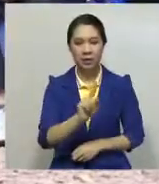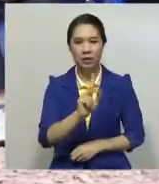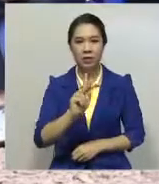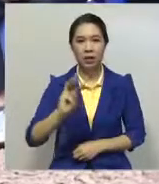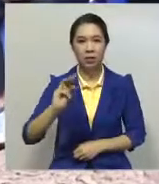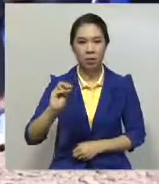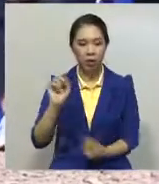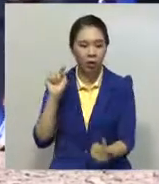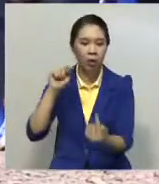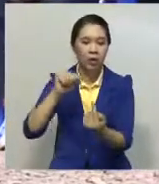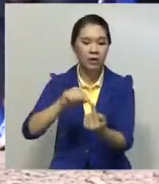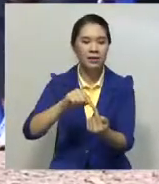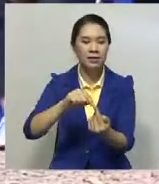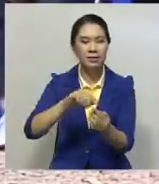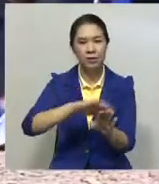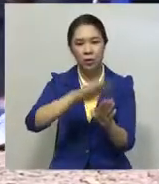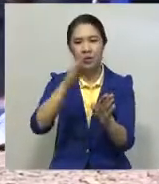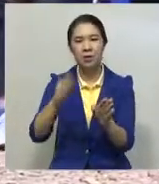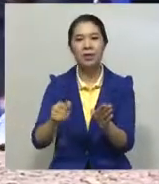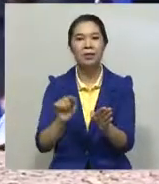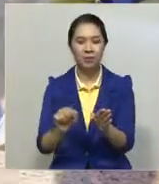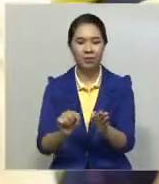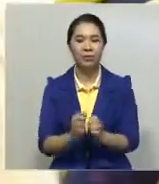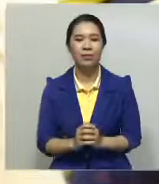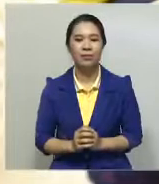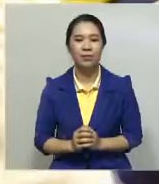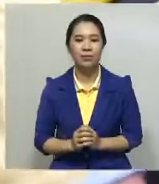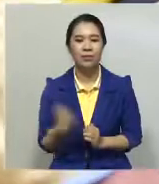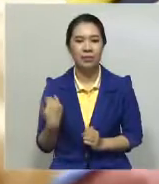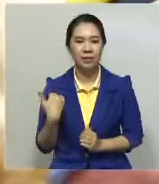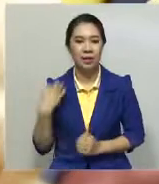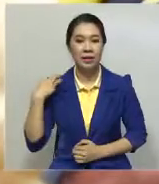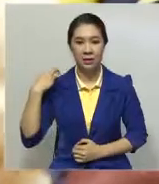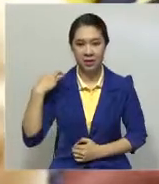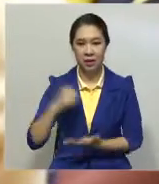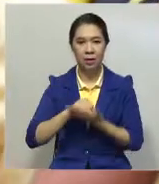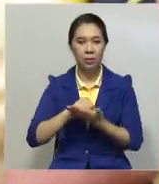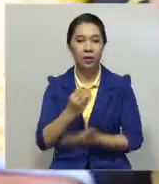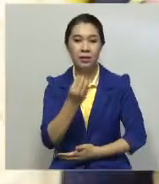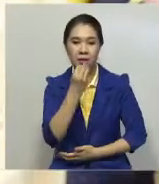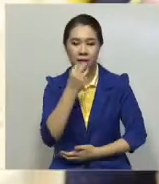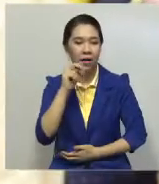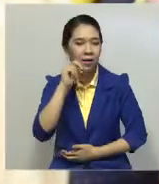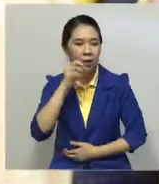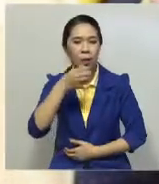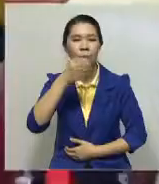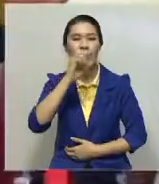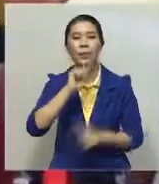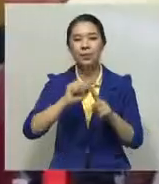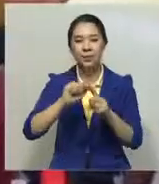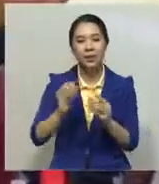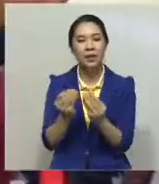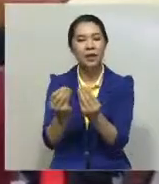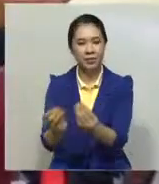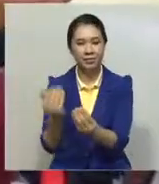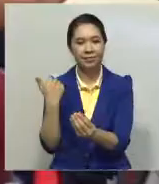ก็จะถึงบริเวณที่ประกอบพิธีนอกจากนี้นะครับก็ยังมีจิตอาสาบริการด้านอาหารและน้ำดื่มให้กับผู้ที่เดินทางมาเข้